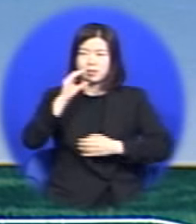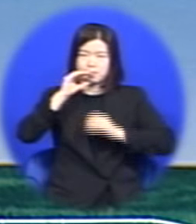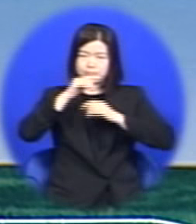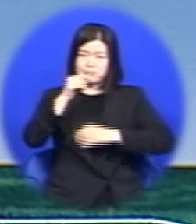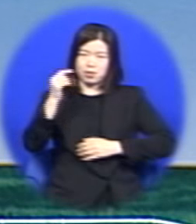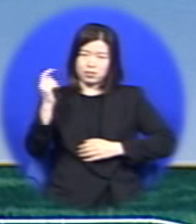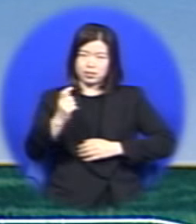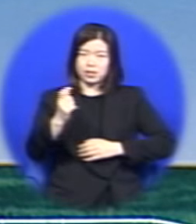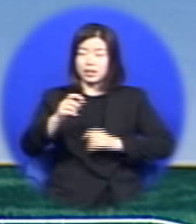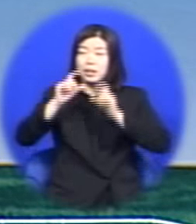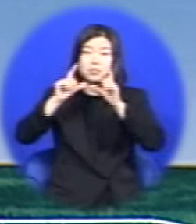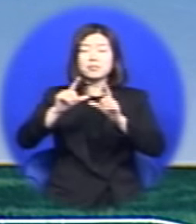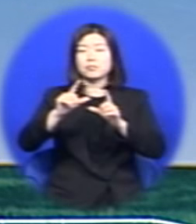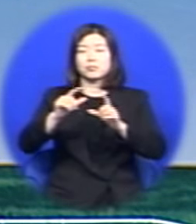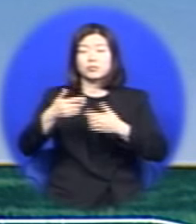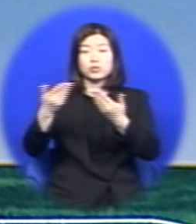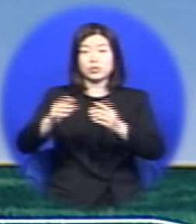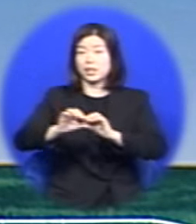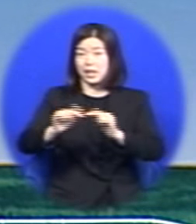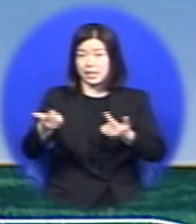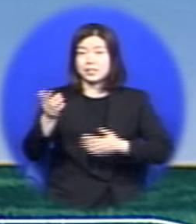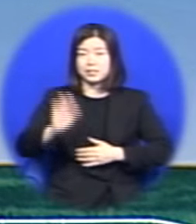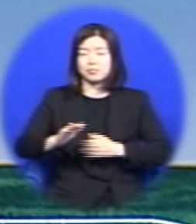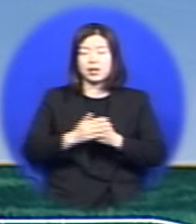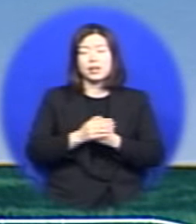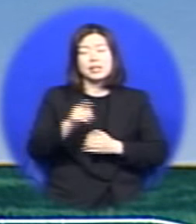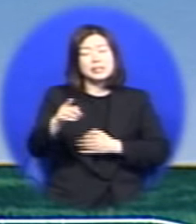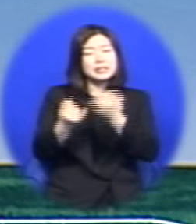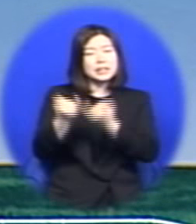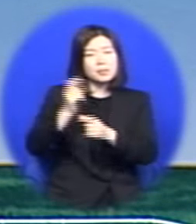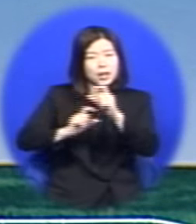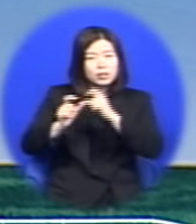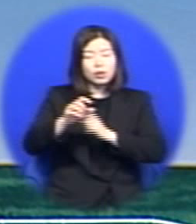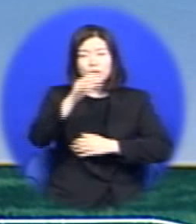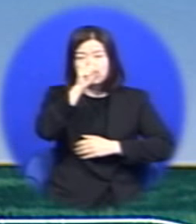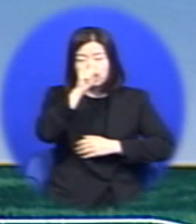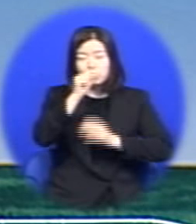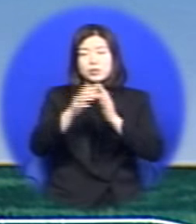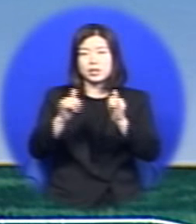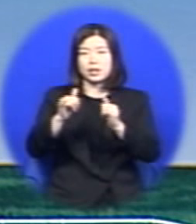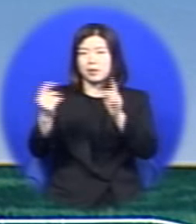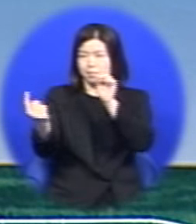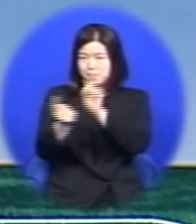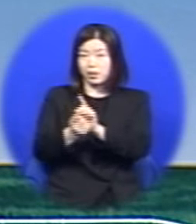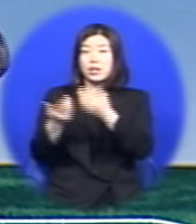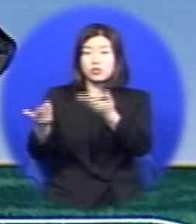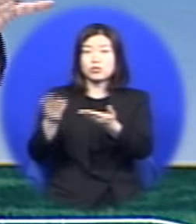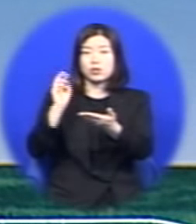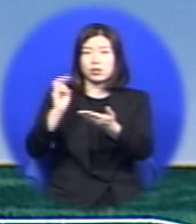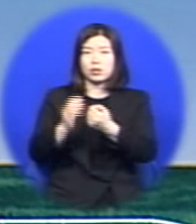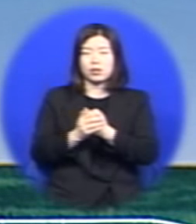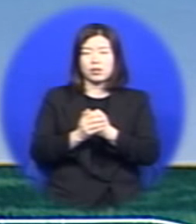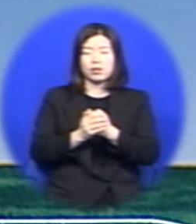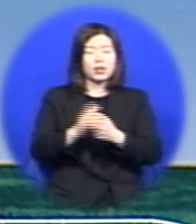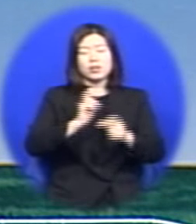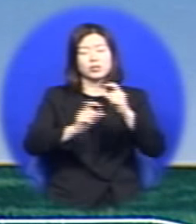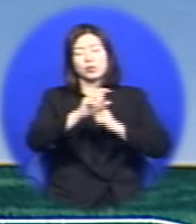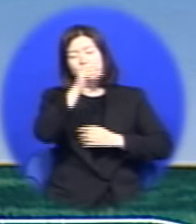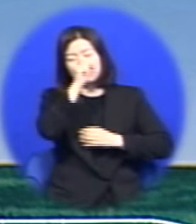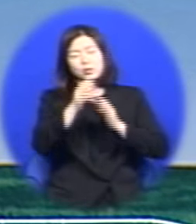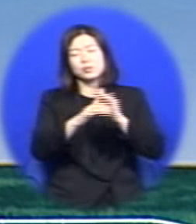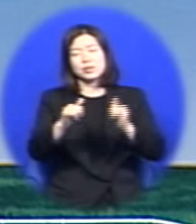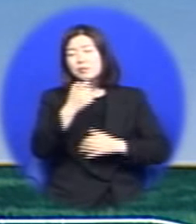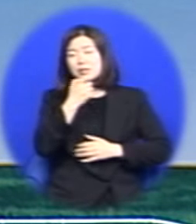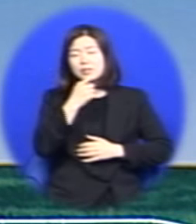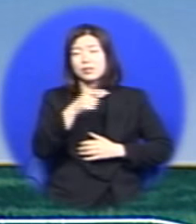했지만 그 자매에게 하나님께서 더 좋은 사람을 만나게 하실 것이라고. 더 좋은 사람도 싫어요. 나는 그 사람이